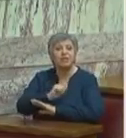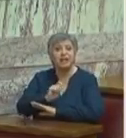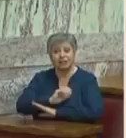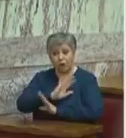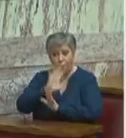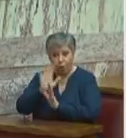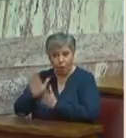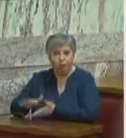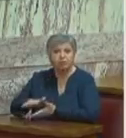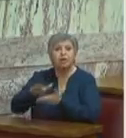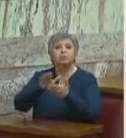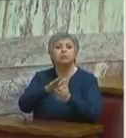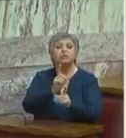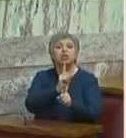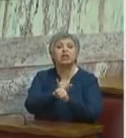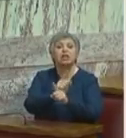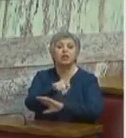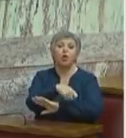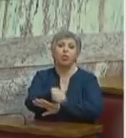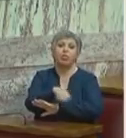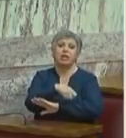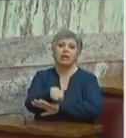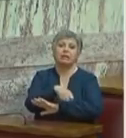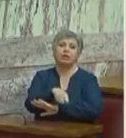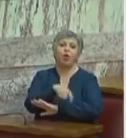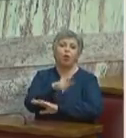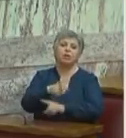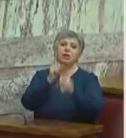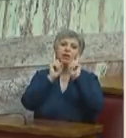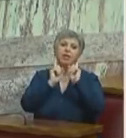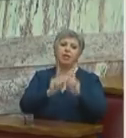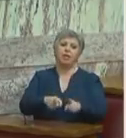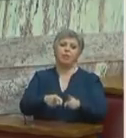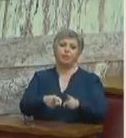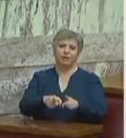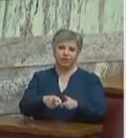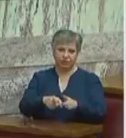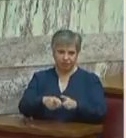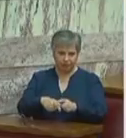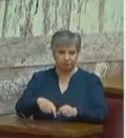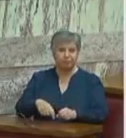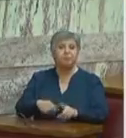δικαστήριο, λέγοντας ότι μόνο το ειδικό δικαστήριο μπορεί να αποφανθεί. Και το ειδικό δικαστήριο,